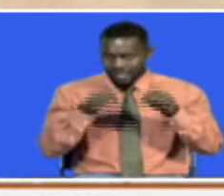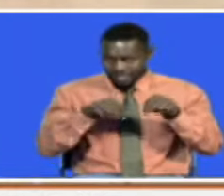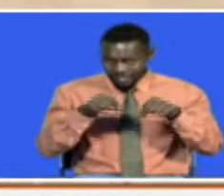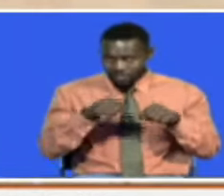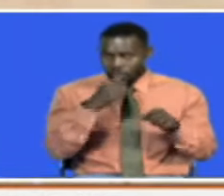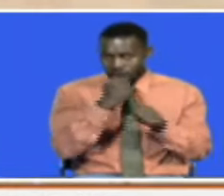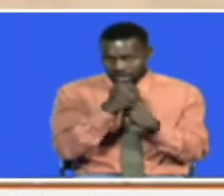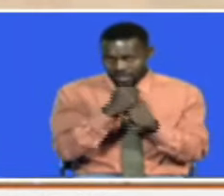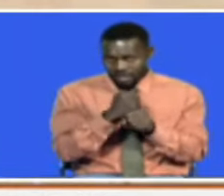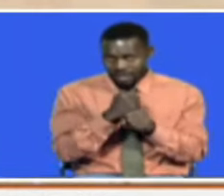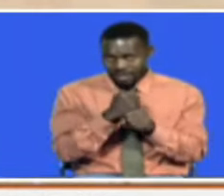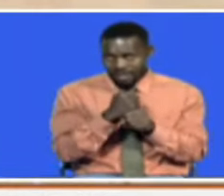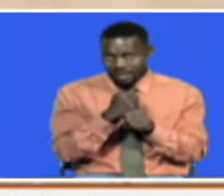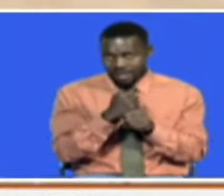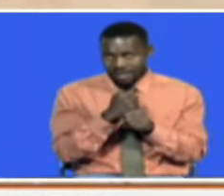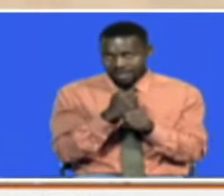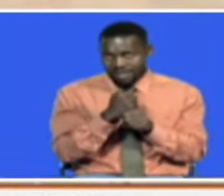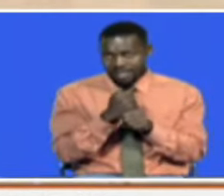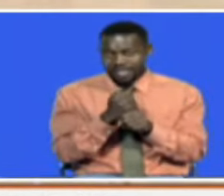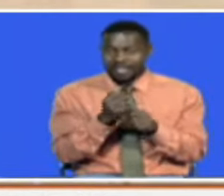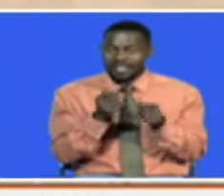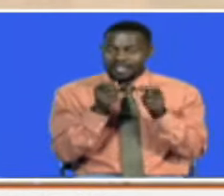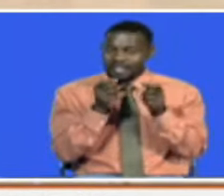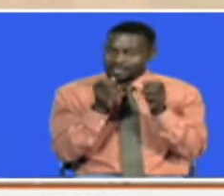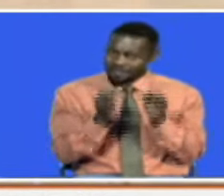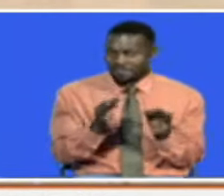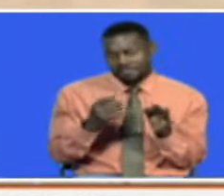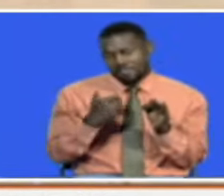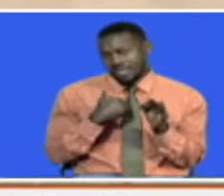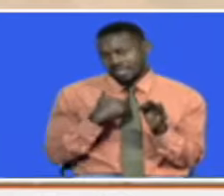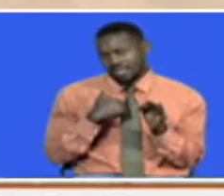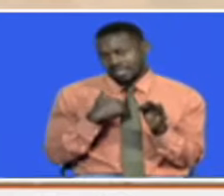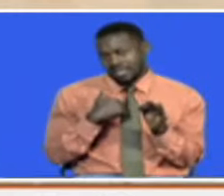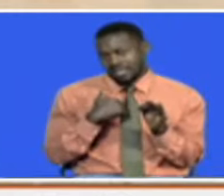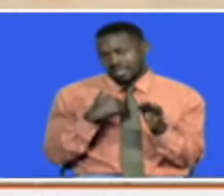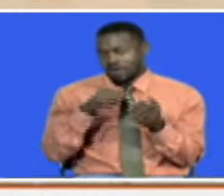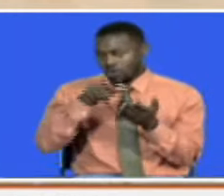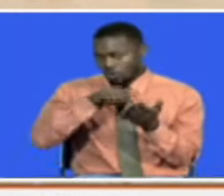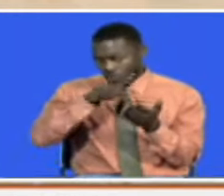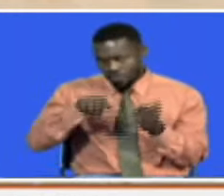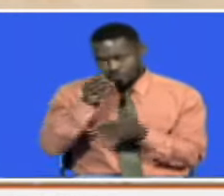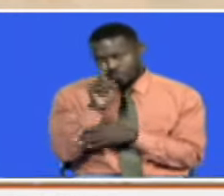probably, in one way or another, we have wronged somebody.